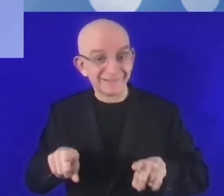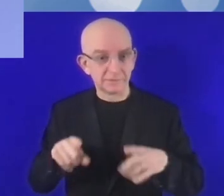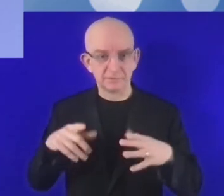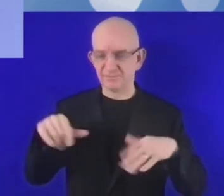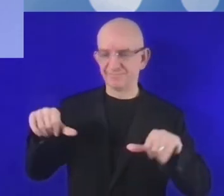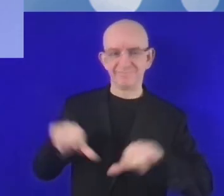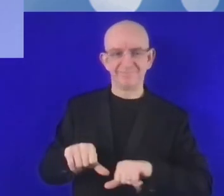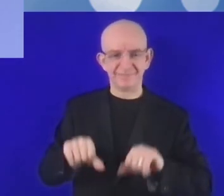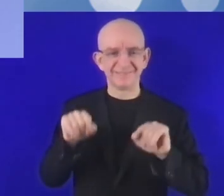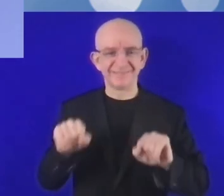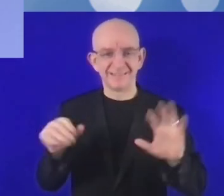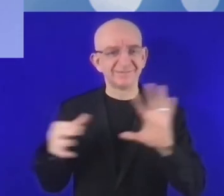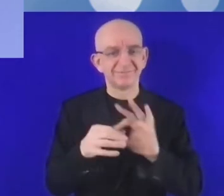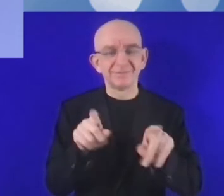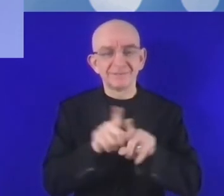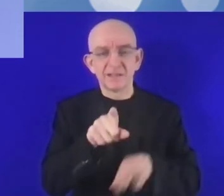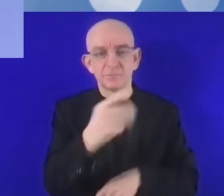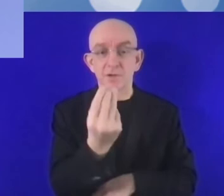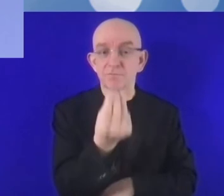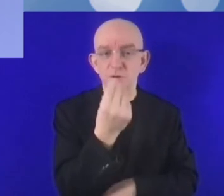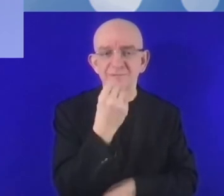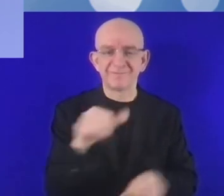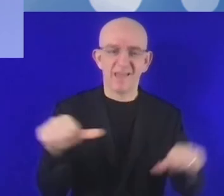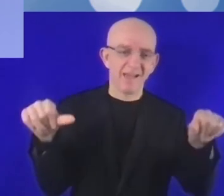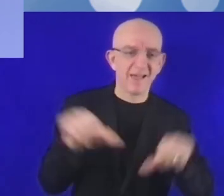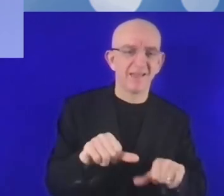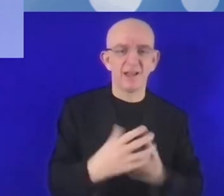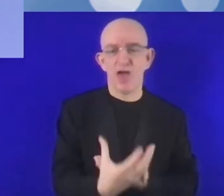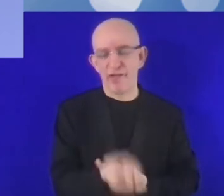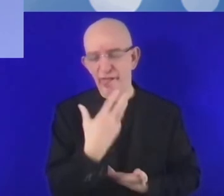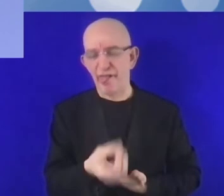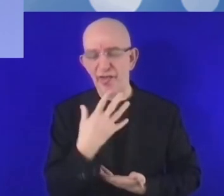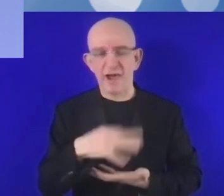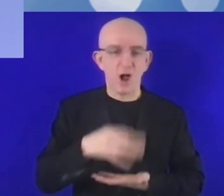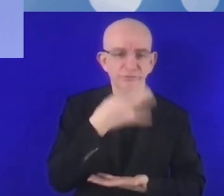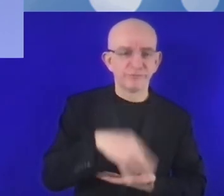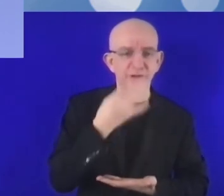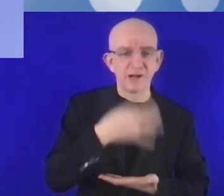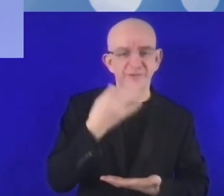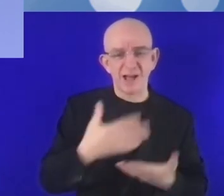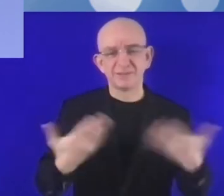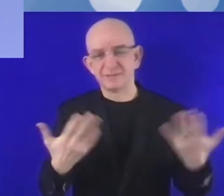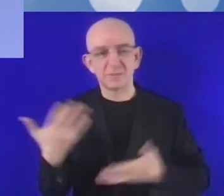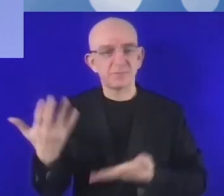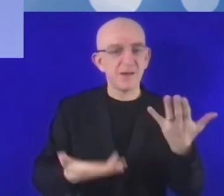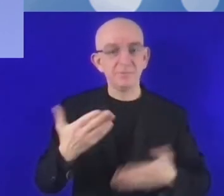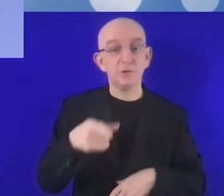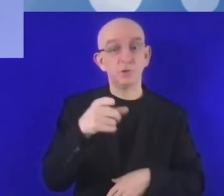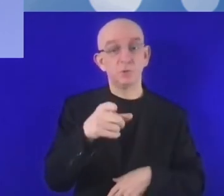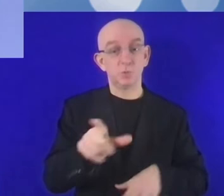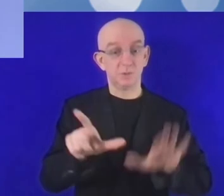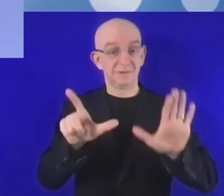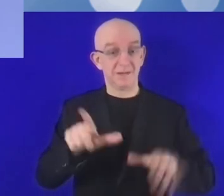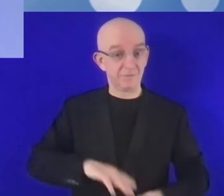C'est un peu comme on parle de malbouffe. Eh bien, la malbouffe, c'est aussi mauvais que la mauvaise musique